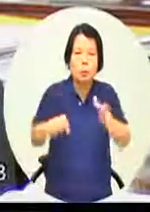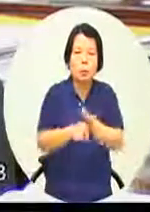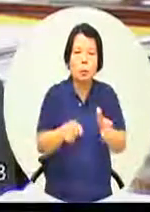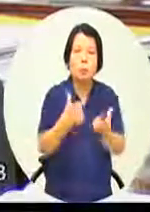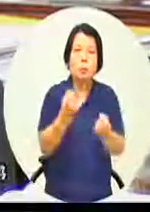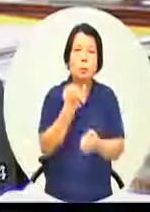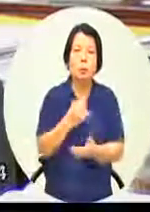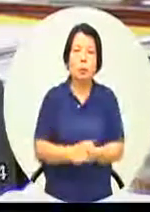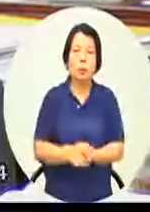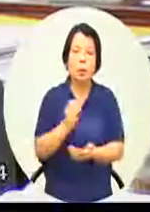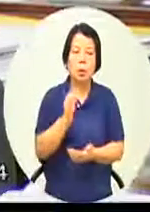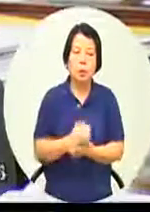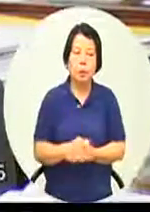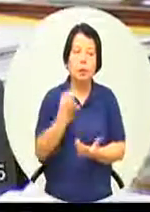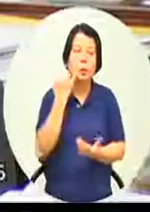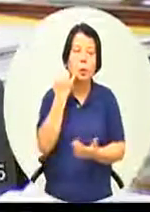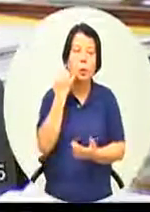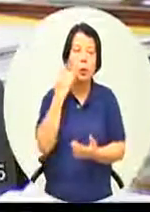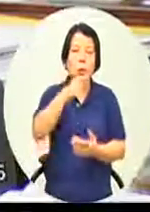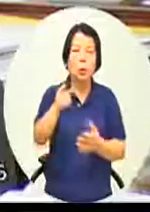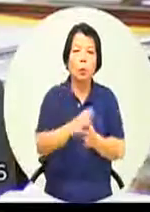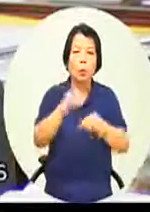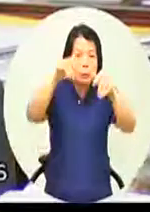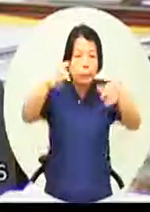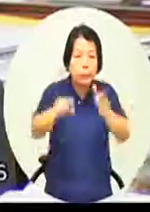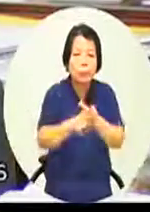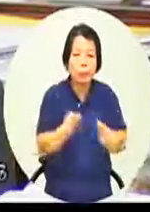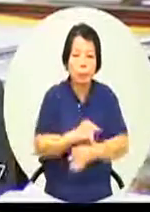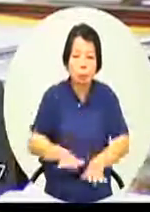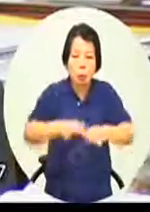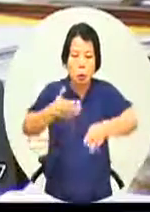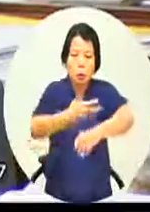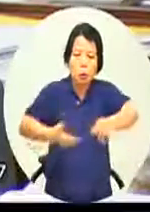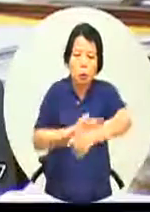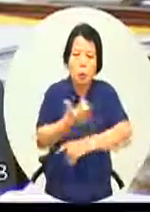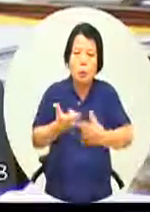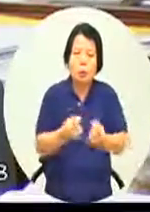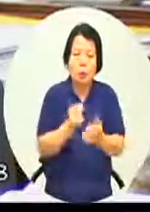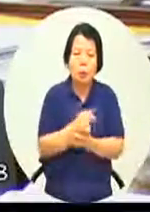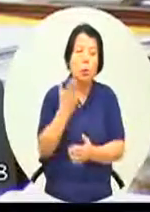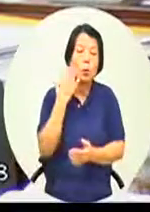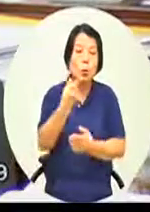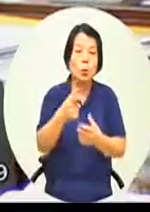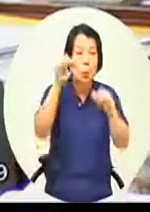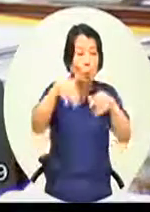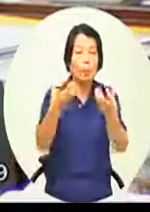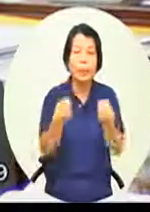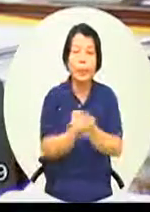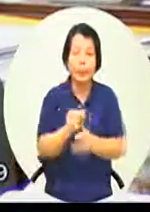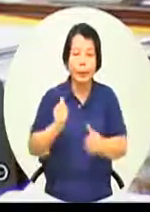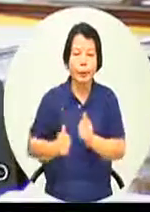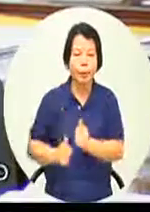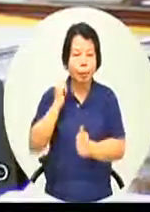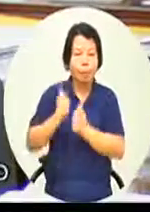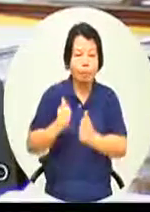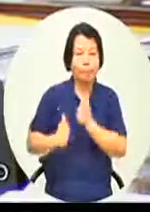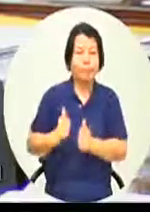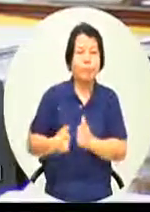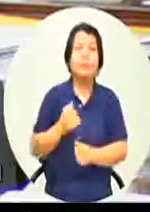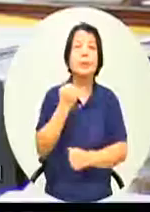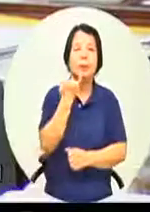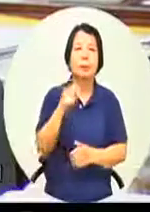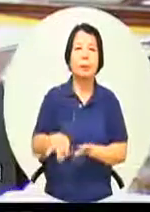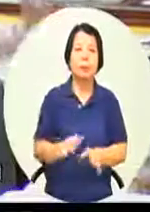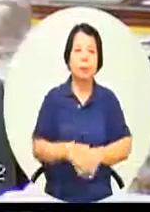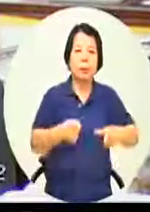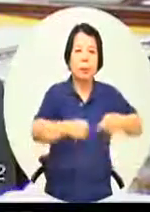场，用这样的方式的概念它可以增加很多的滞洪量，这也是一个围滞洪池的概念。然后呢包括库公